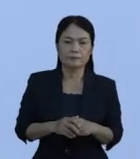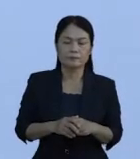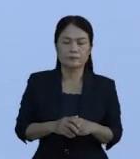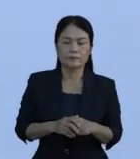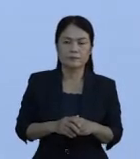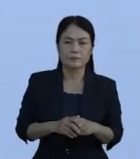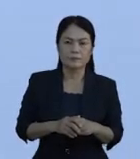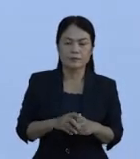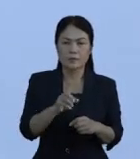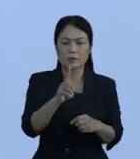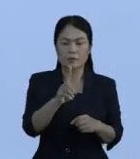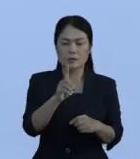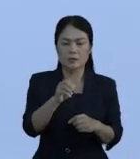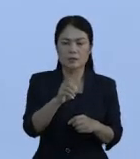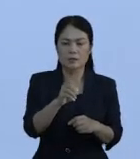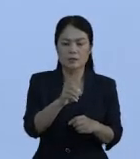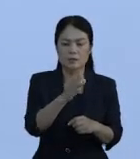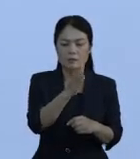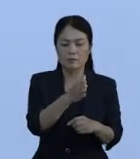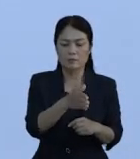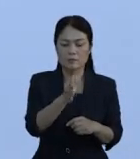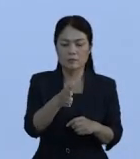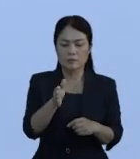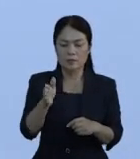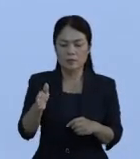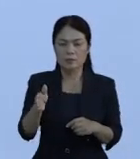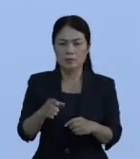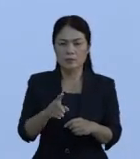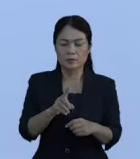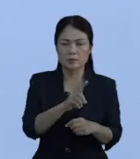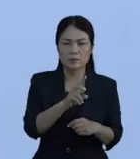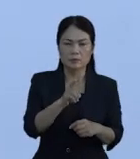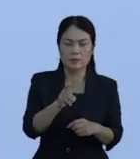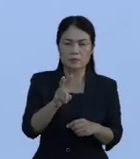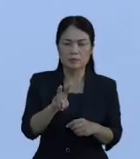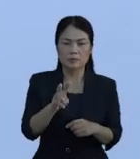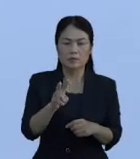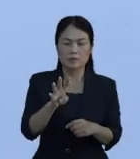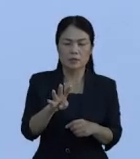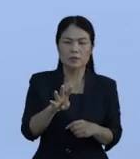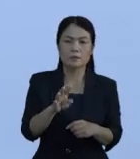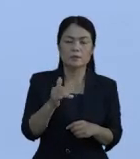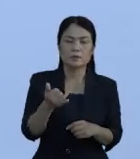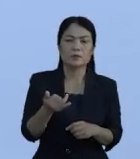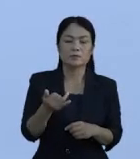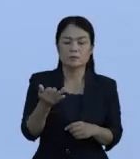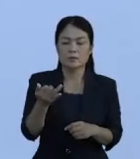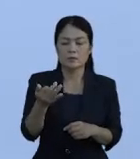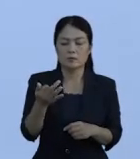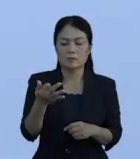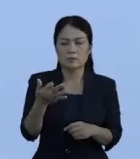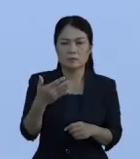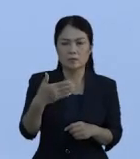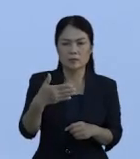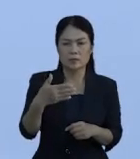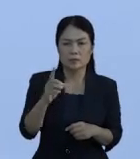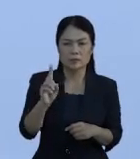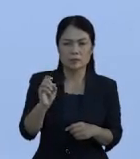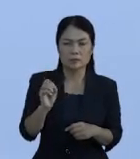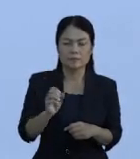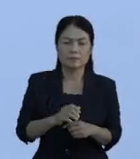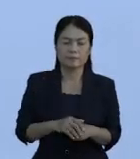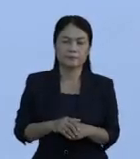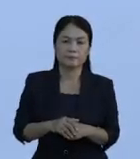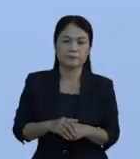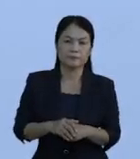con vía chị đọc và lọc nó còn đấy và mùi pi bảy buồn pram và muối phần phơi phần bảy phần buồn